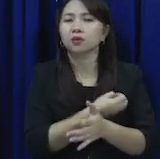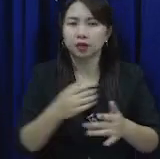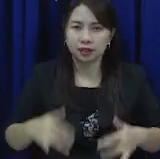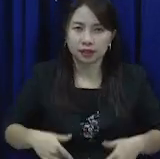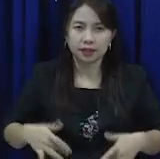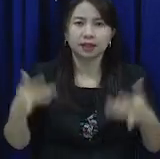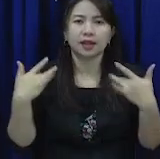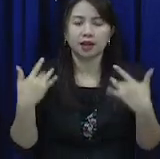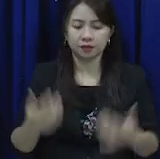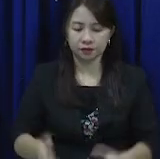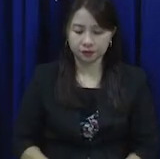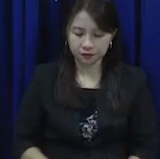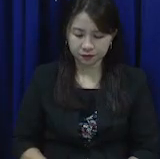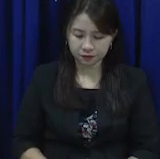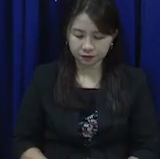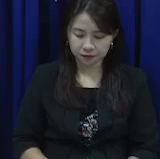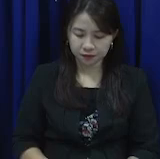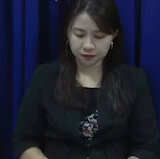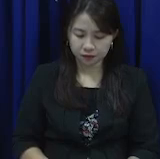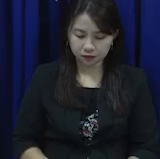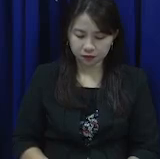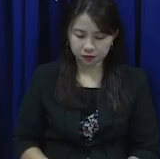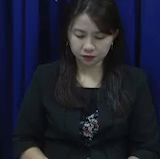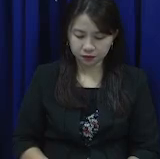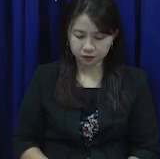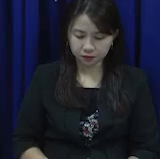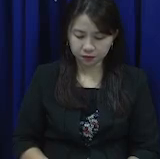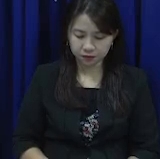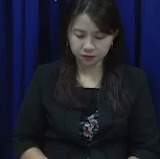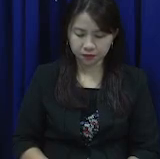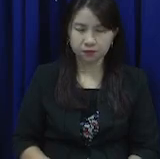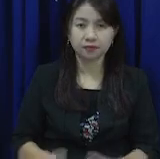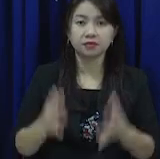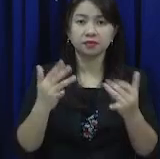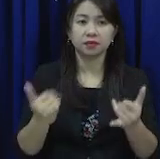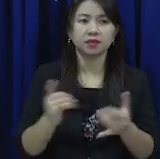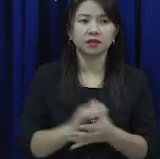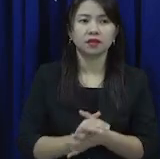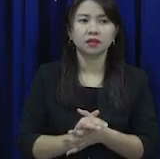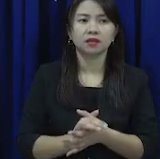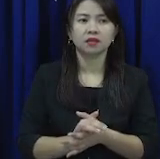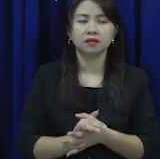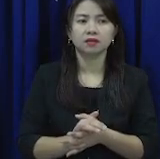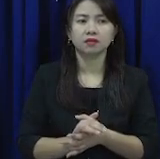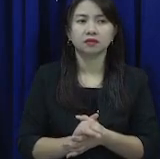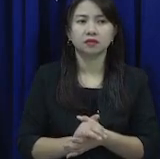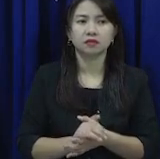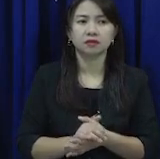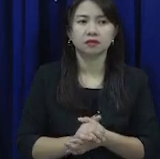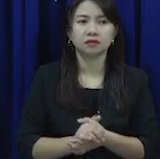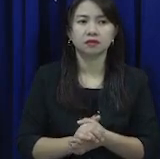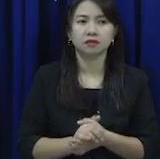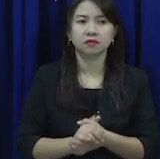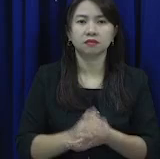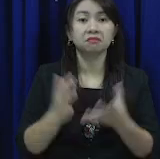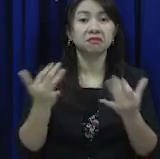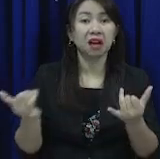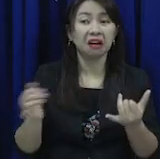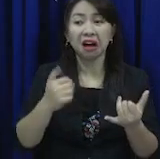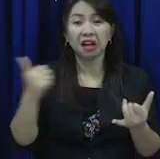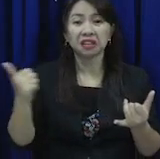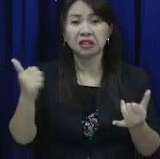kumbaga Buti pa yung mga love life love life ninyo Anong nangyayari SAO na makikita niyo sa mga koreo nobelo sayo na lang Tumatakbo ang